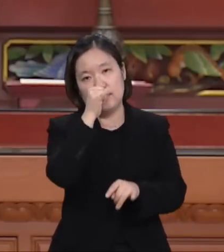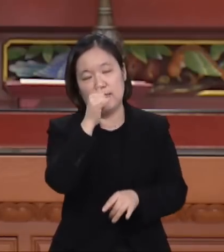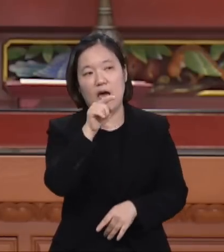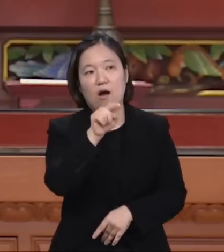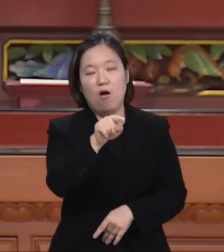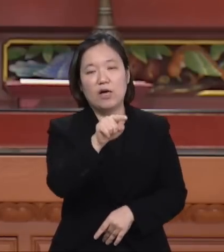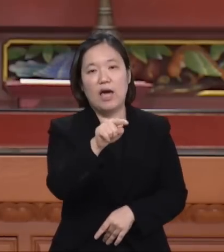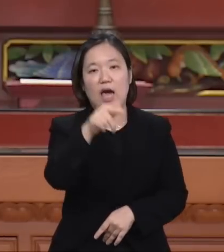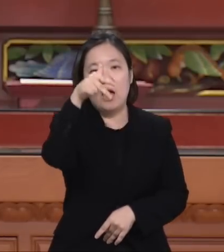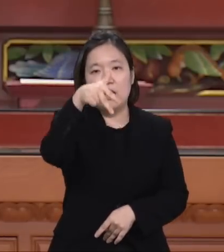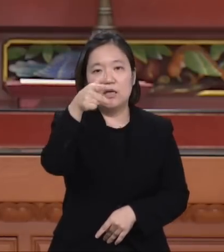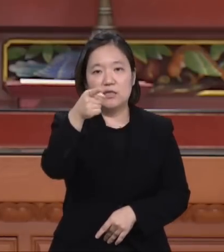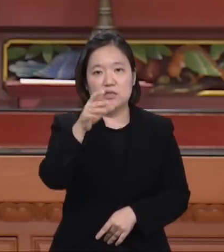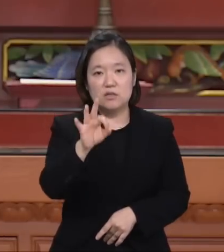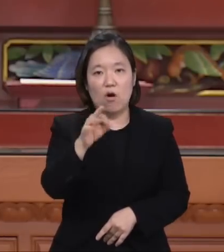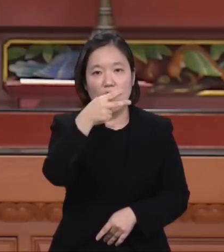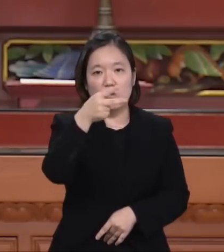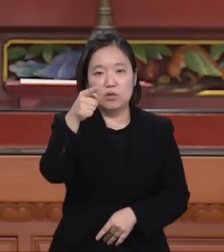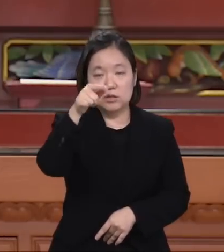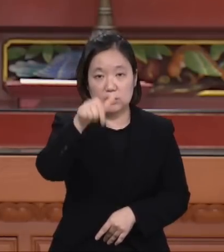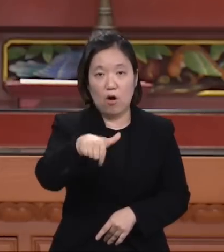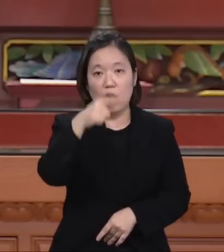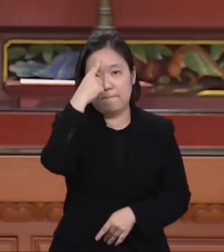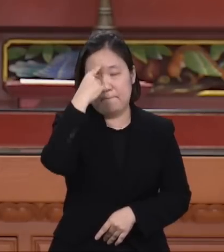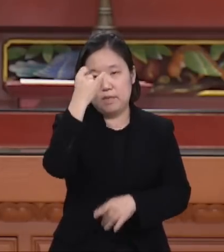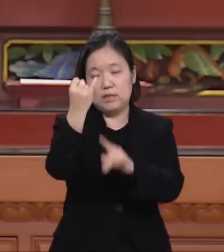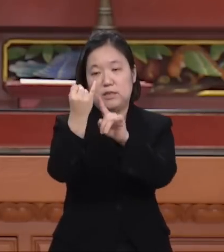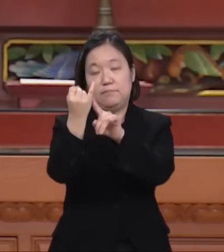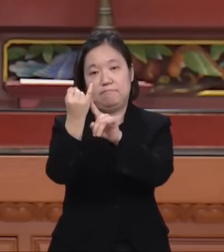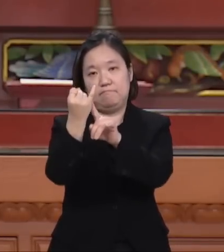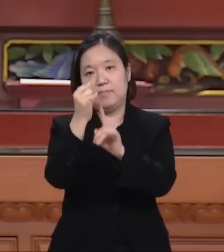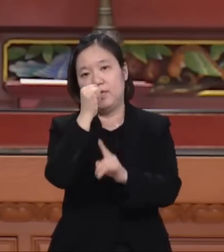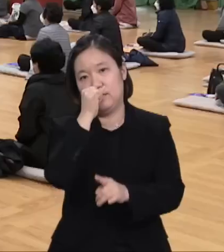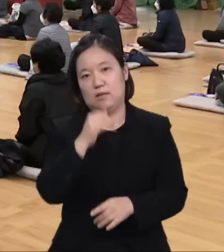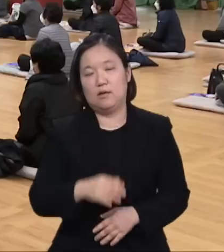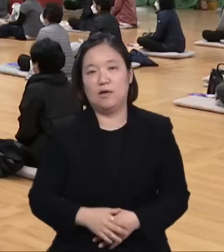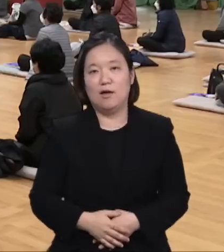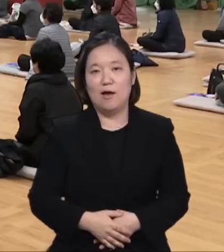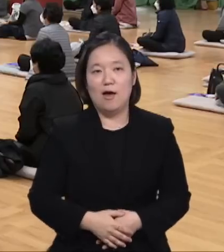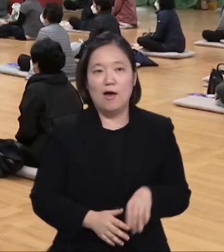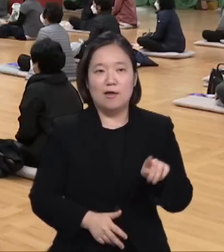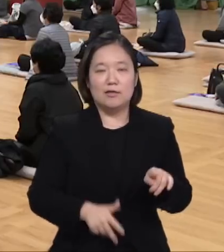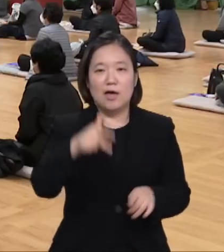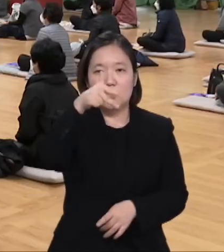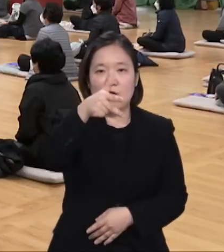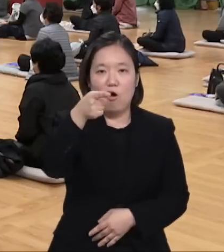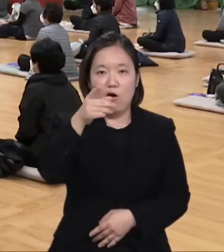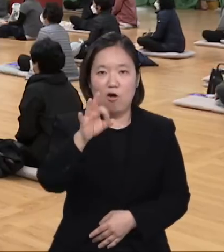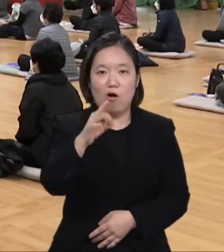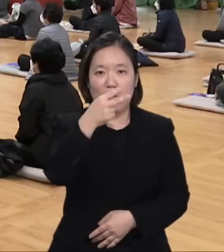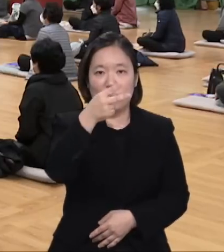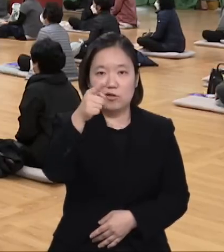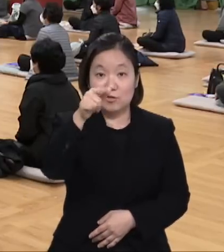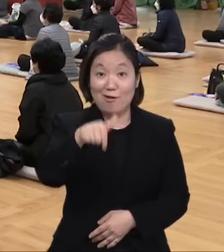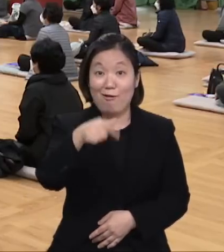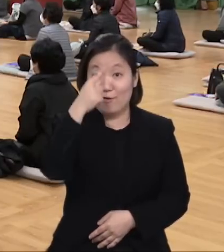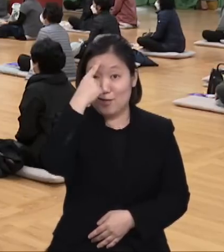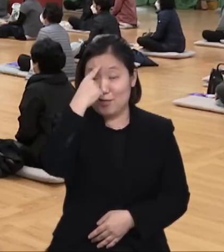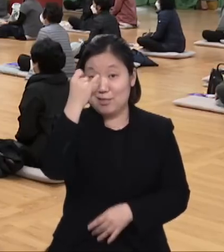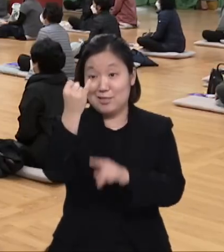정덕이라는 비군이 스님이 계시는데 얼마 전에 그 인과 선언의 정덕 스님께서 비구니